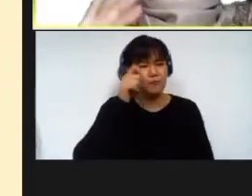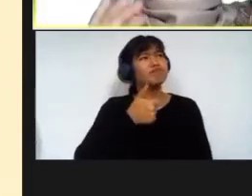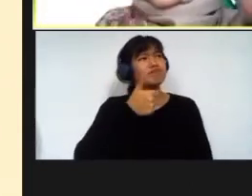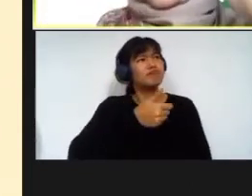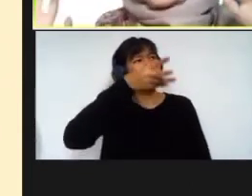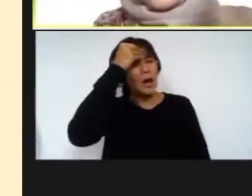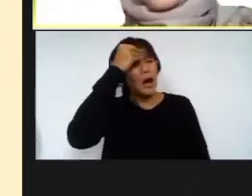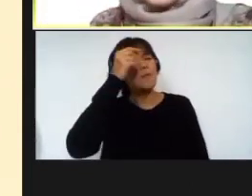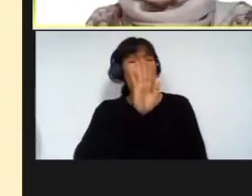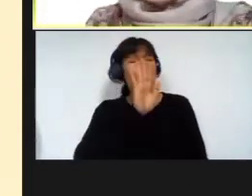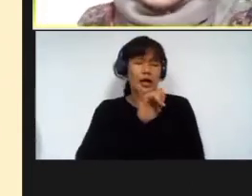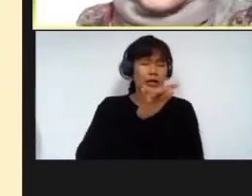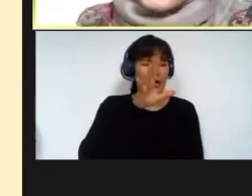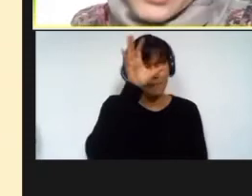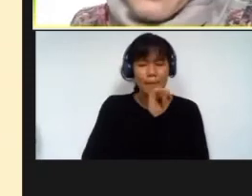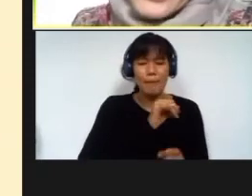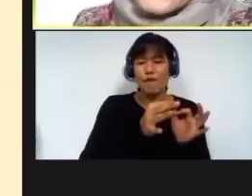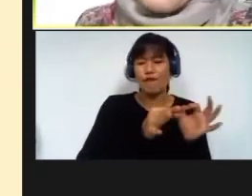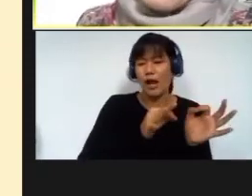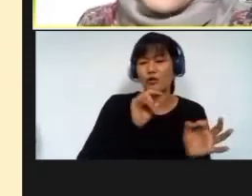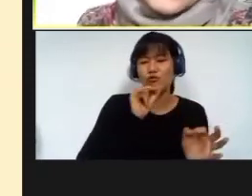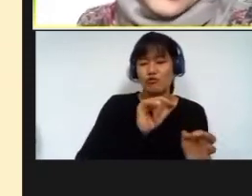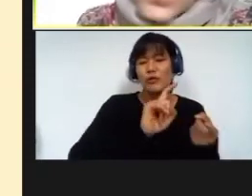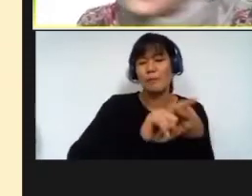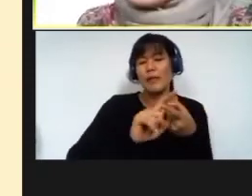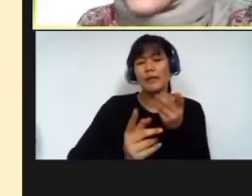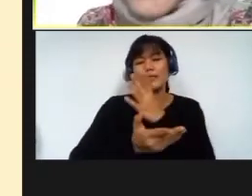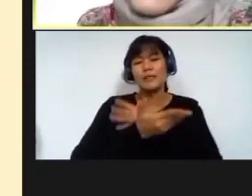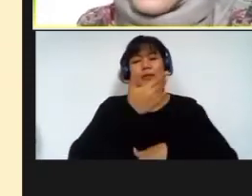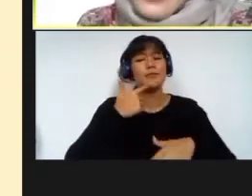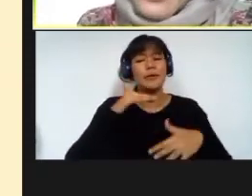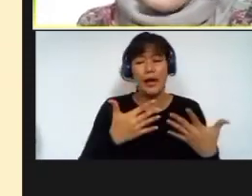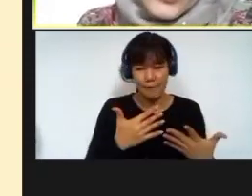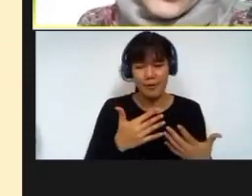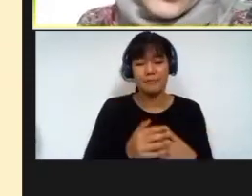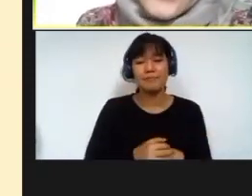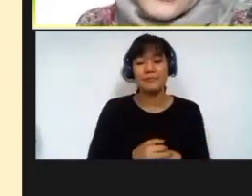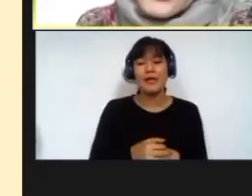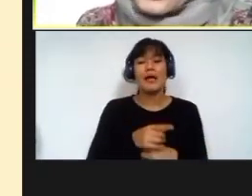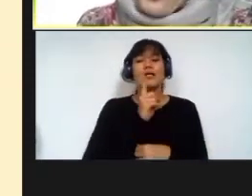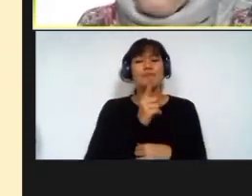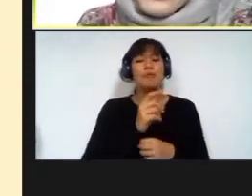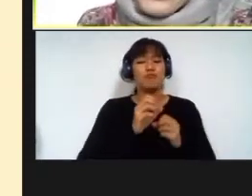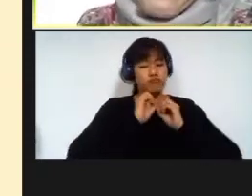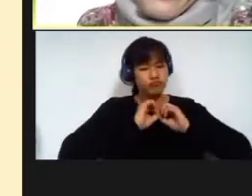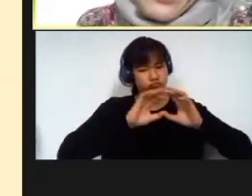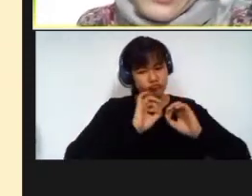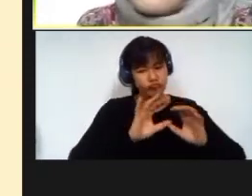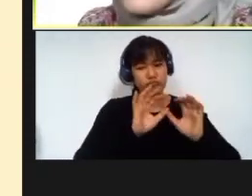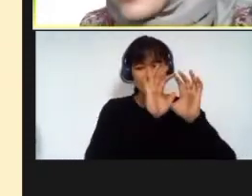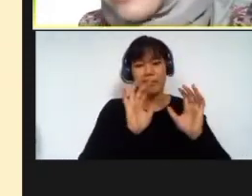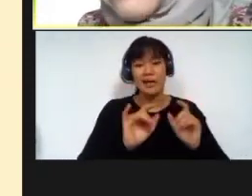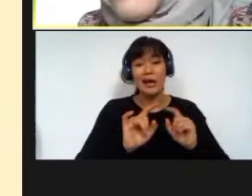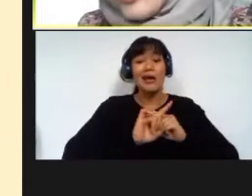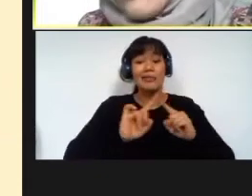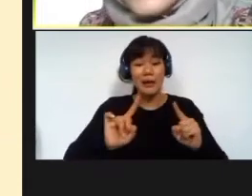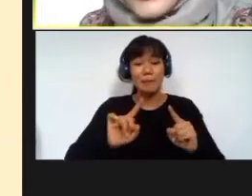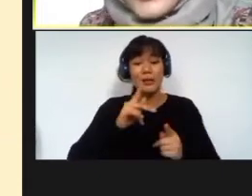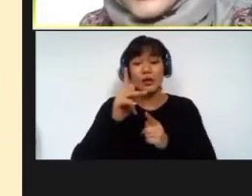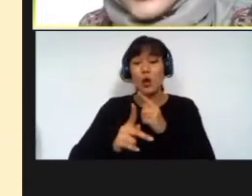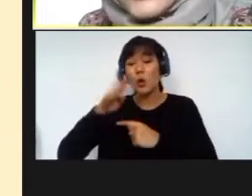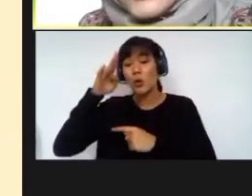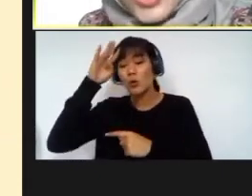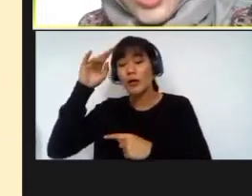iya, sarana prasarana untuk sahabat-sahabat disabilitas udah langsung kebayang karena sosialisasinya cukup banyak. Tapi seperti apa kalau